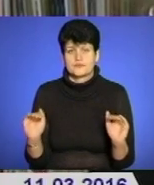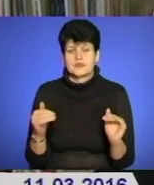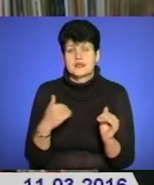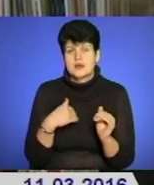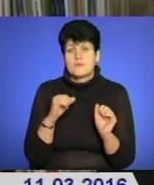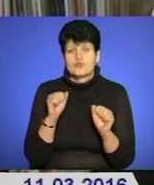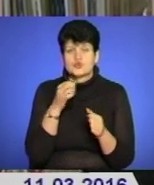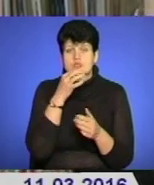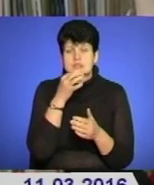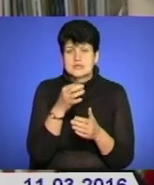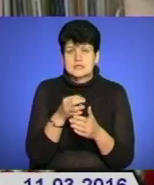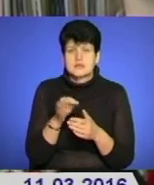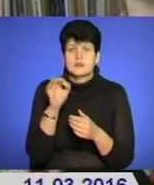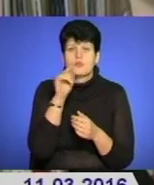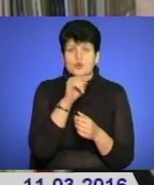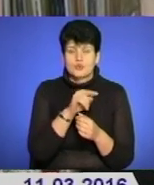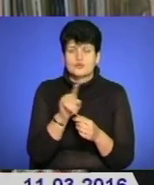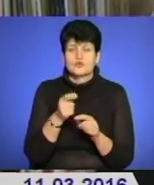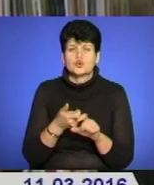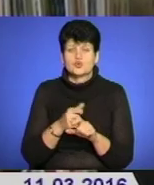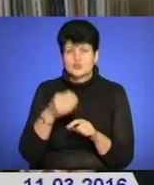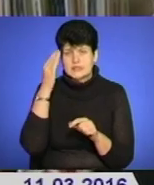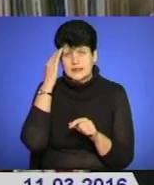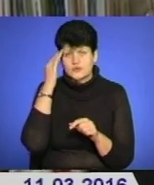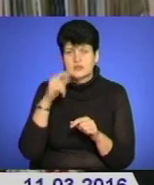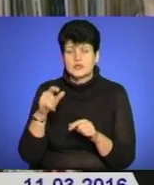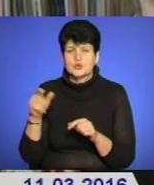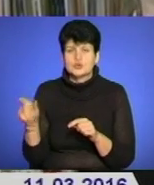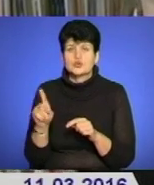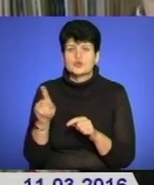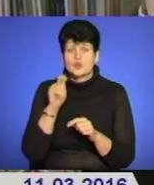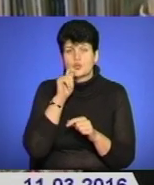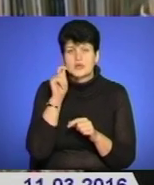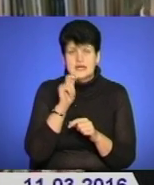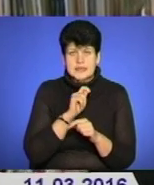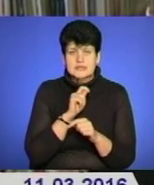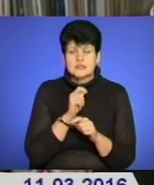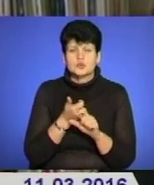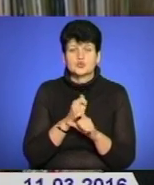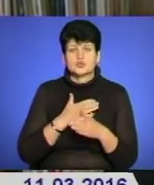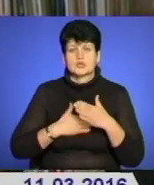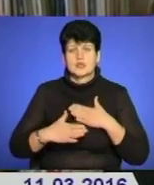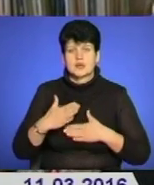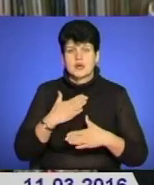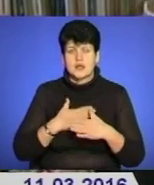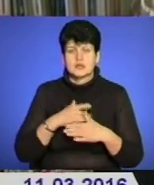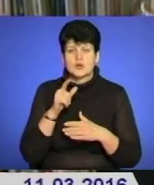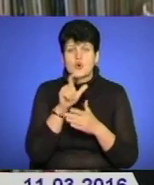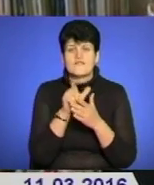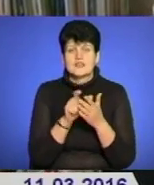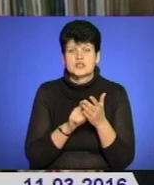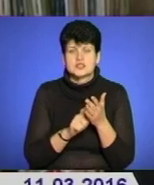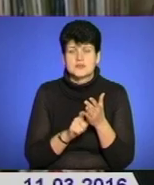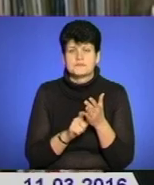можу сказати про нього те, що він дуже талановита людина, те, що Україна дуже рада його віршам, те,